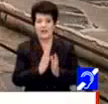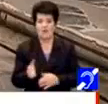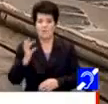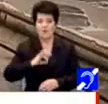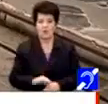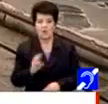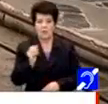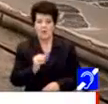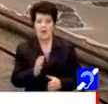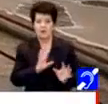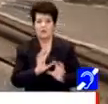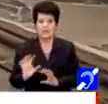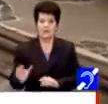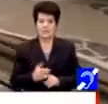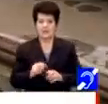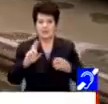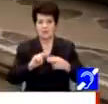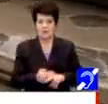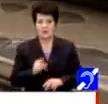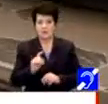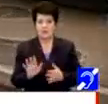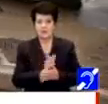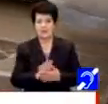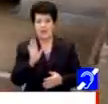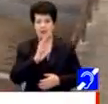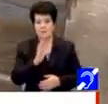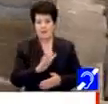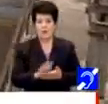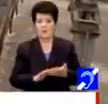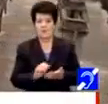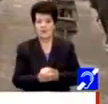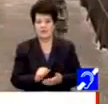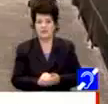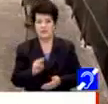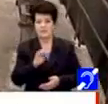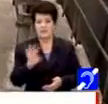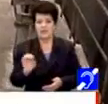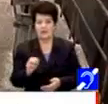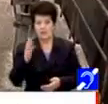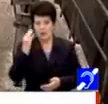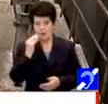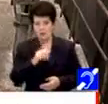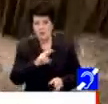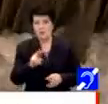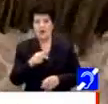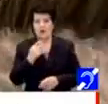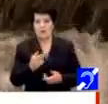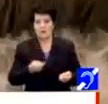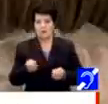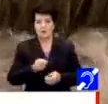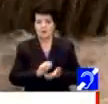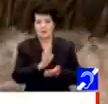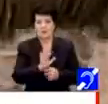banilor pentru întreținerea procesului tehnologic de tratare a apelor uzate. Solicitat de TVR Moldova, conducerea Apă Canal Chișinău a